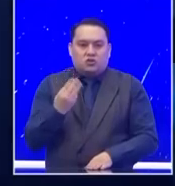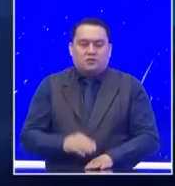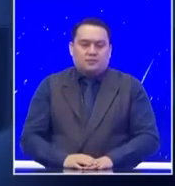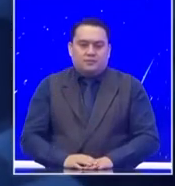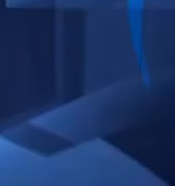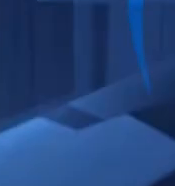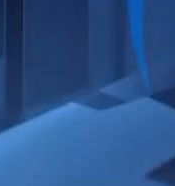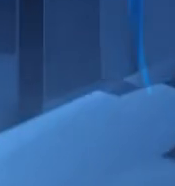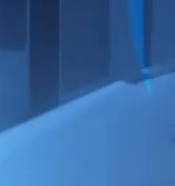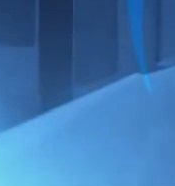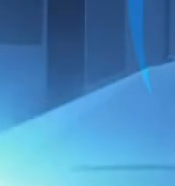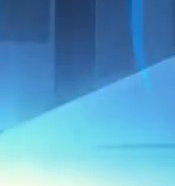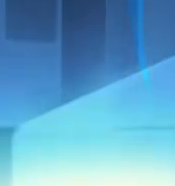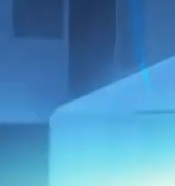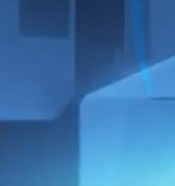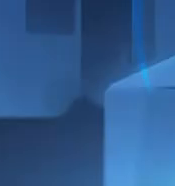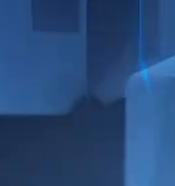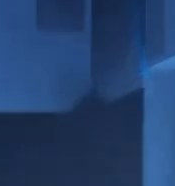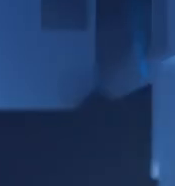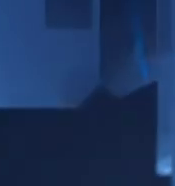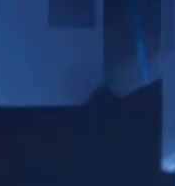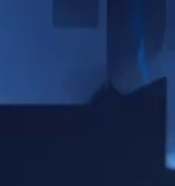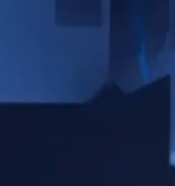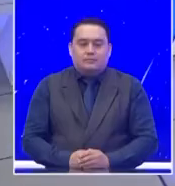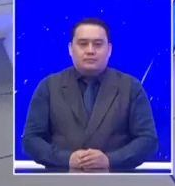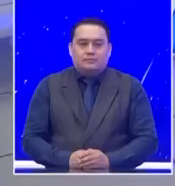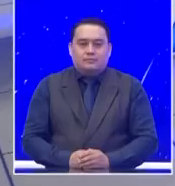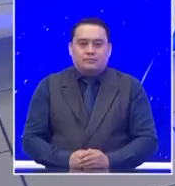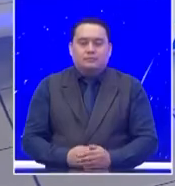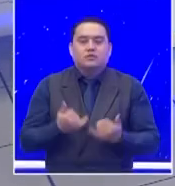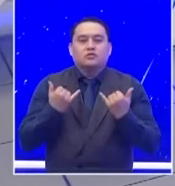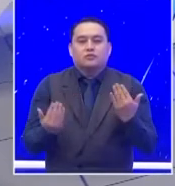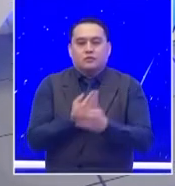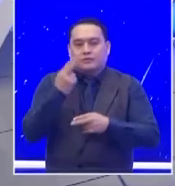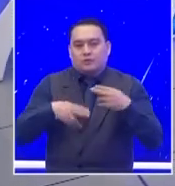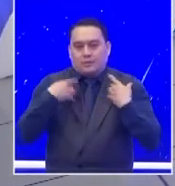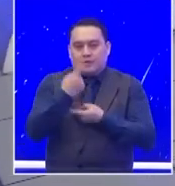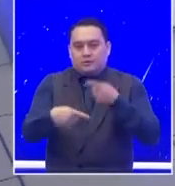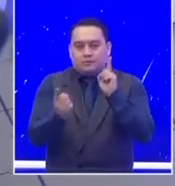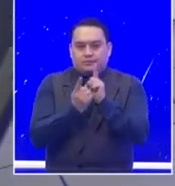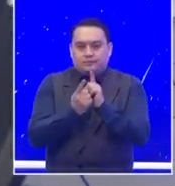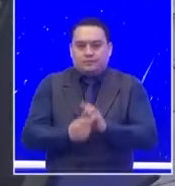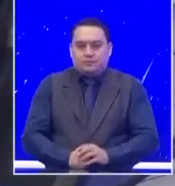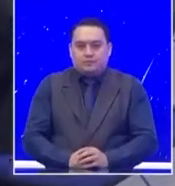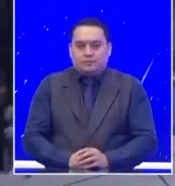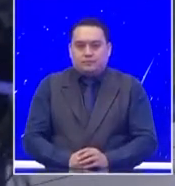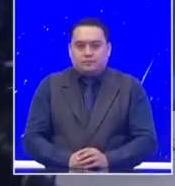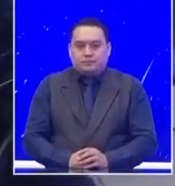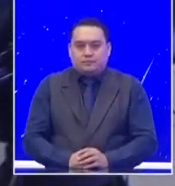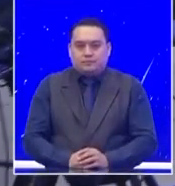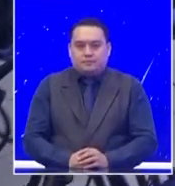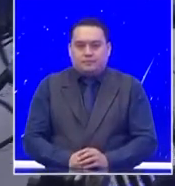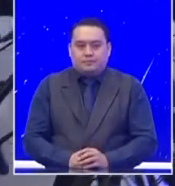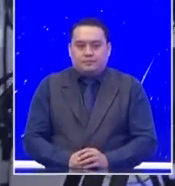Алексей Цу, Ержан Дюйсен, телеканал ЖТСУ, Талдыкурган. У меня на этом все. Спасибо за внимание. До свидания.